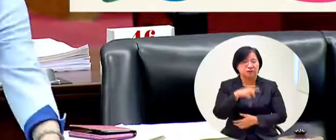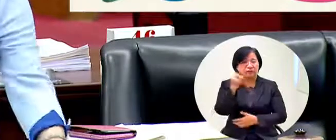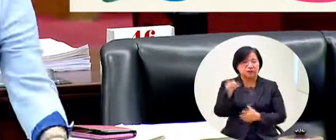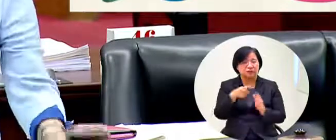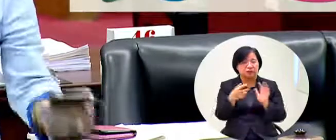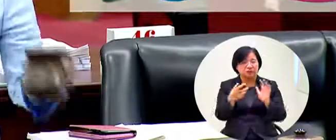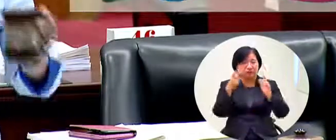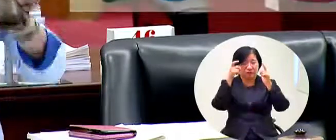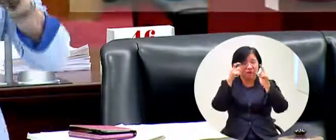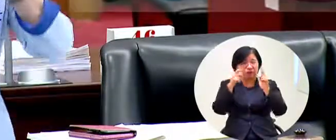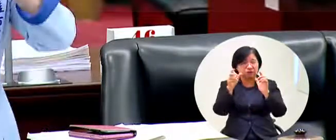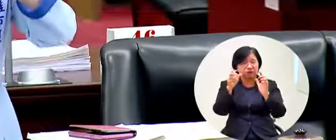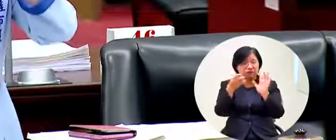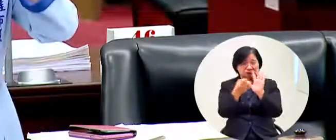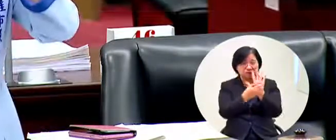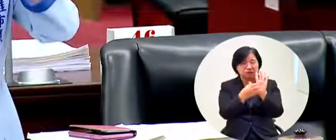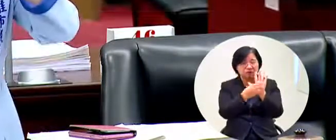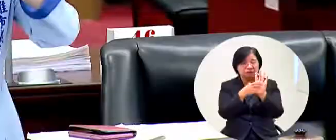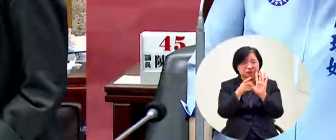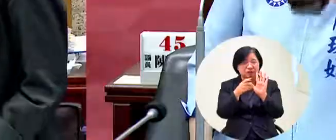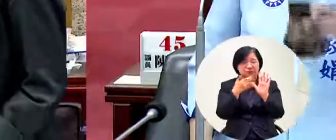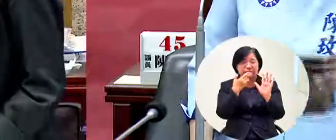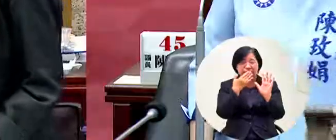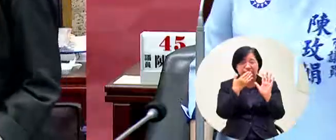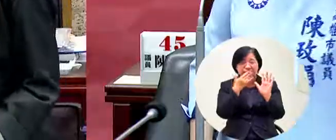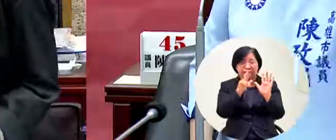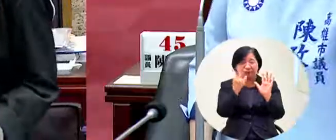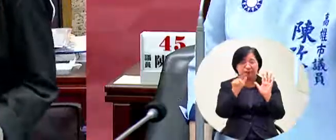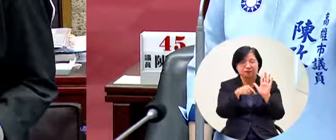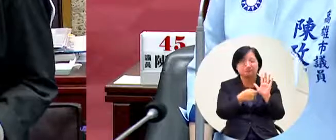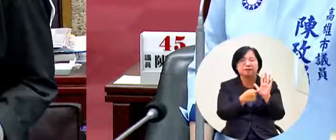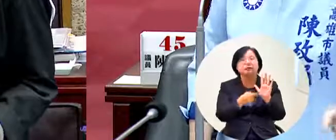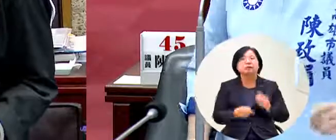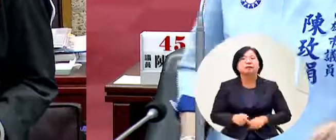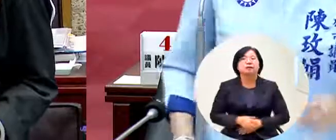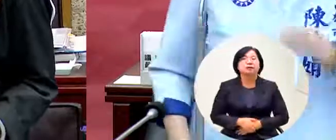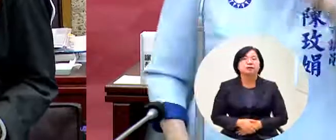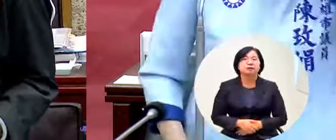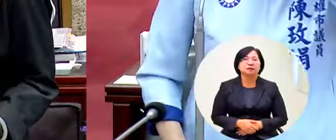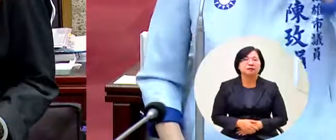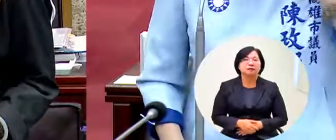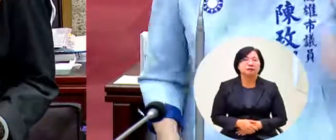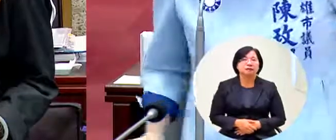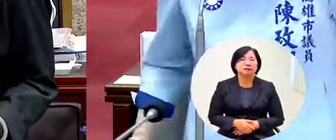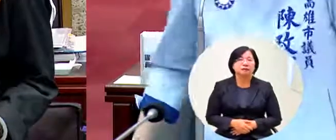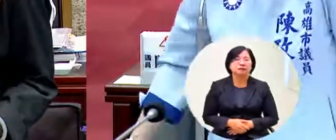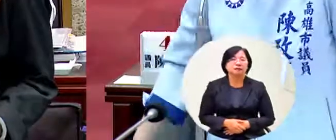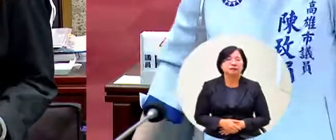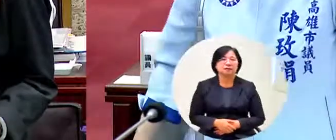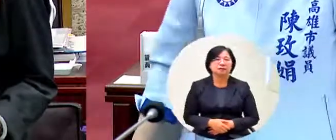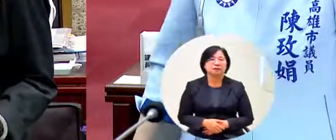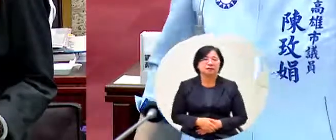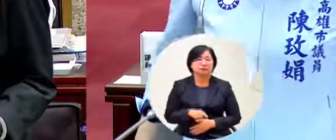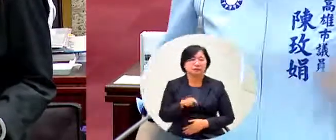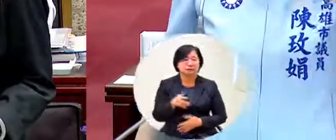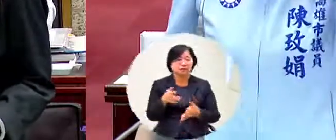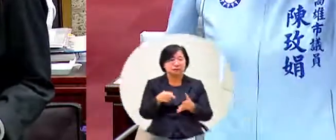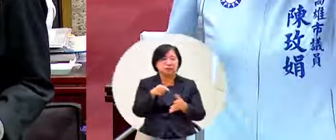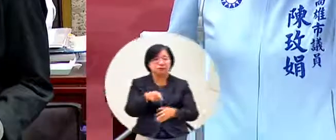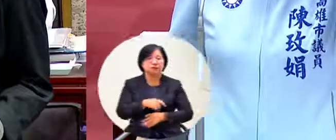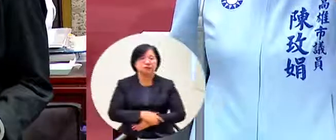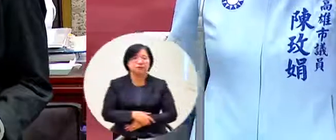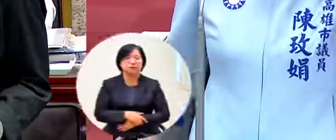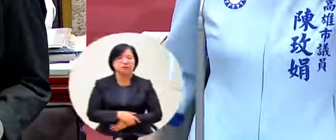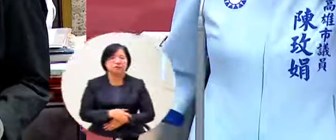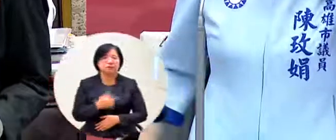请新闻局代理局长答复。 好，谢谢主席，谢谢议员。 这一部分因为我还没有接任，